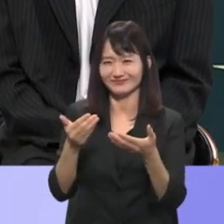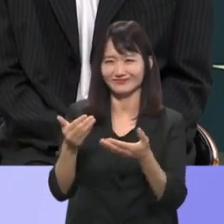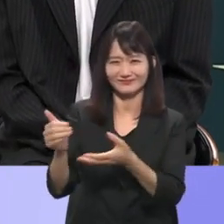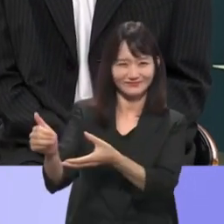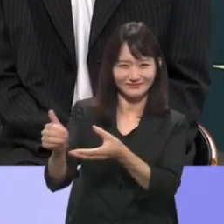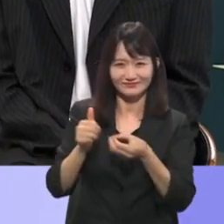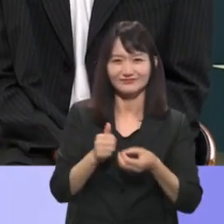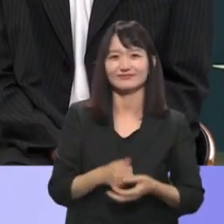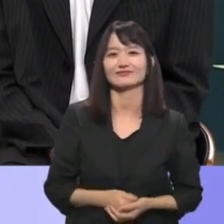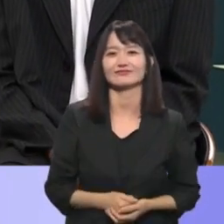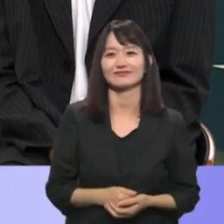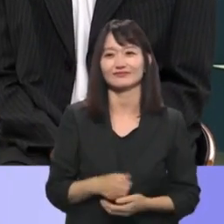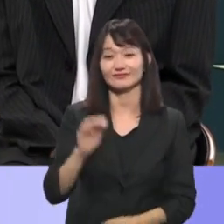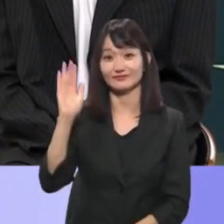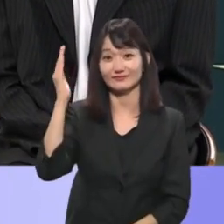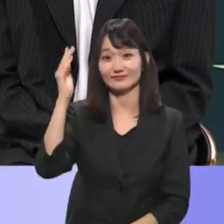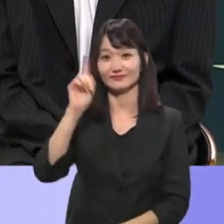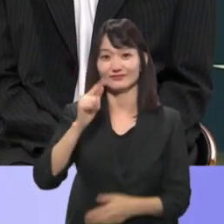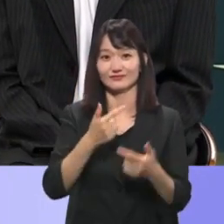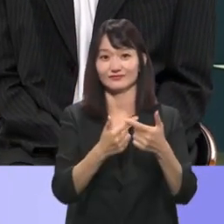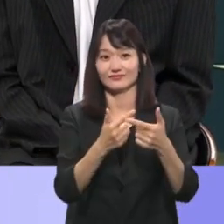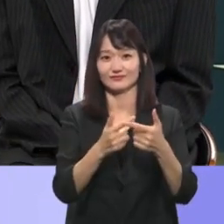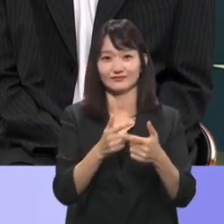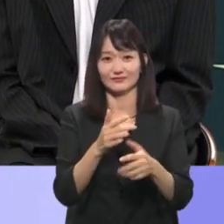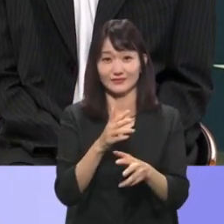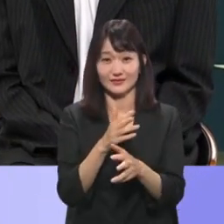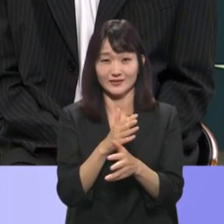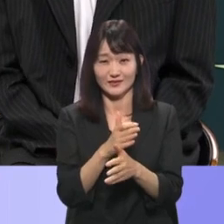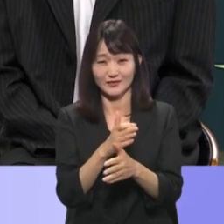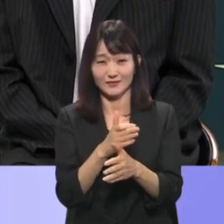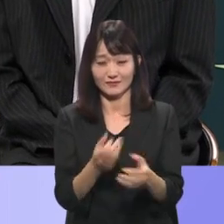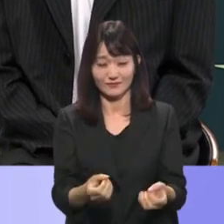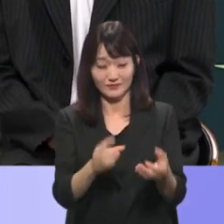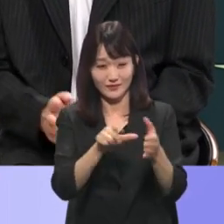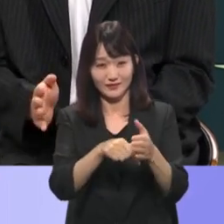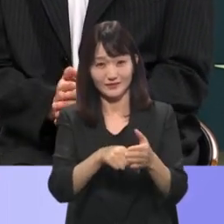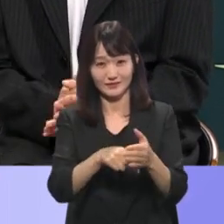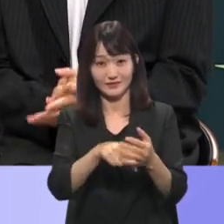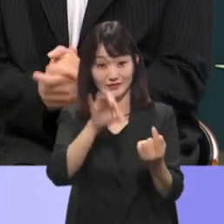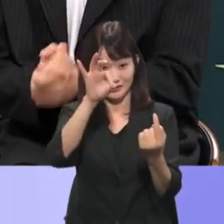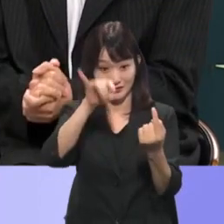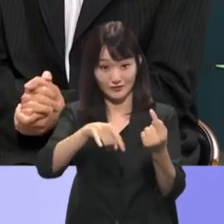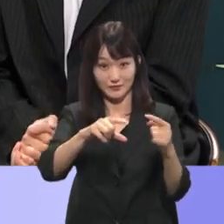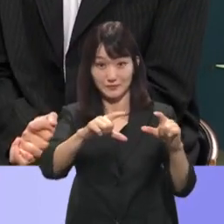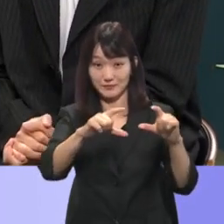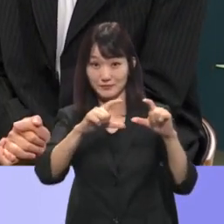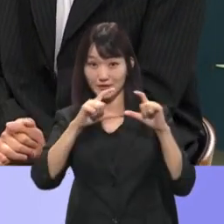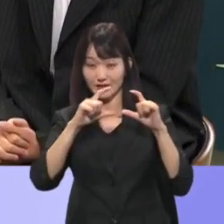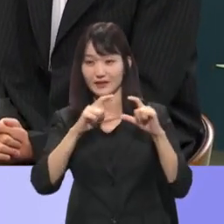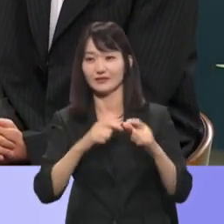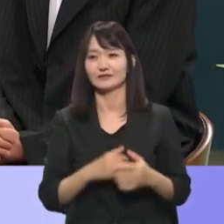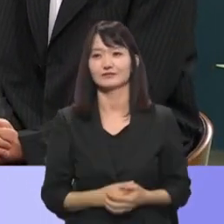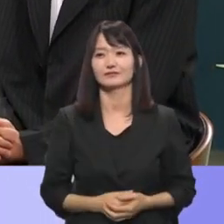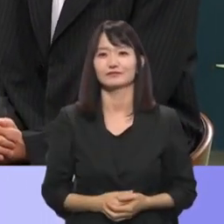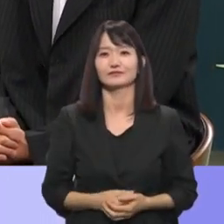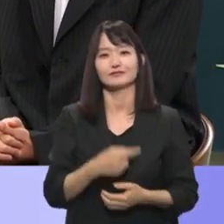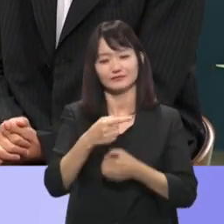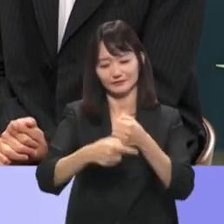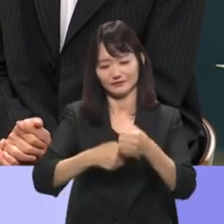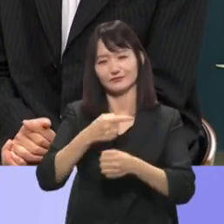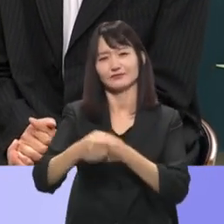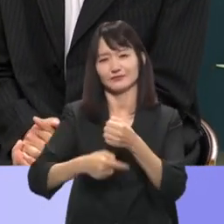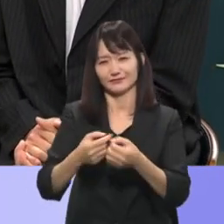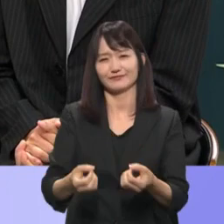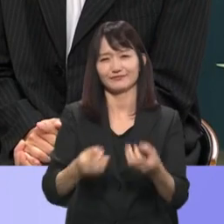최근에 또 그 부산 코미디 페스티벌에서 대상 받으셨잖아요 부산 코미디 페스티벌이 매년 열리거든요